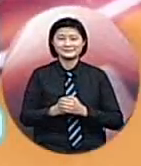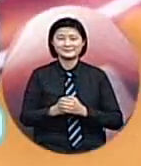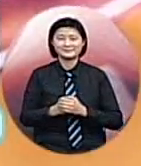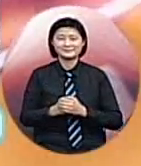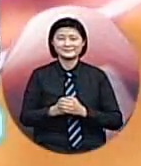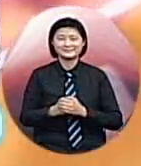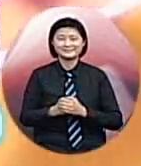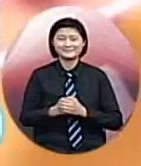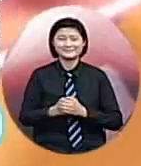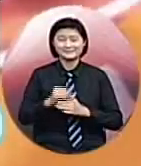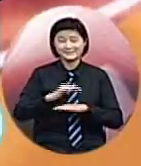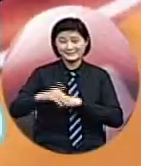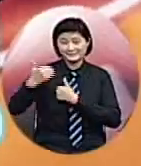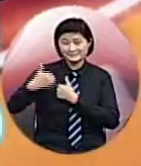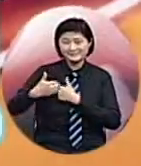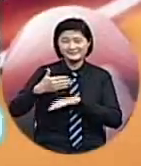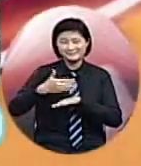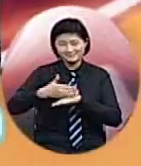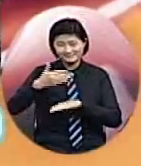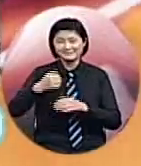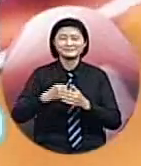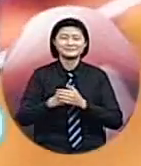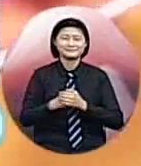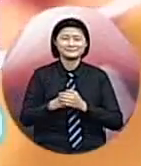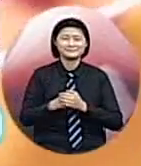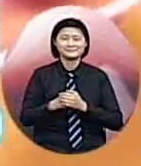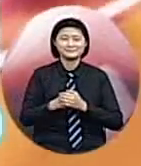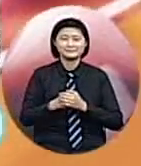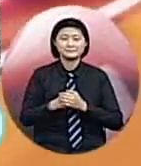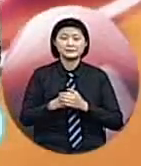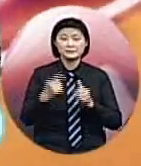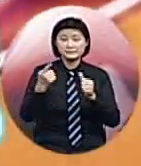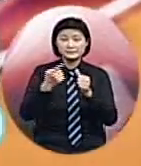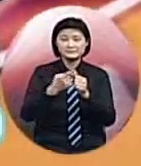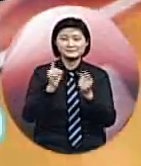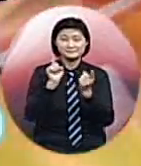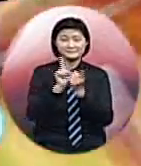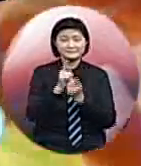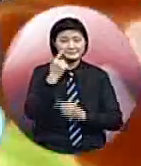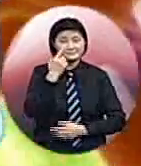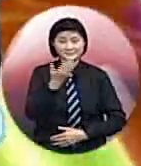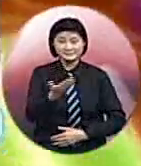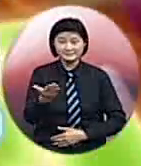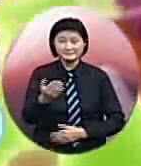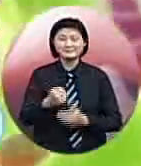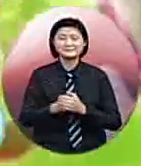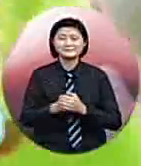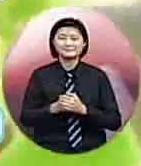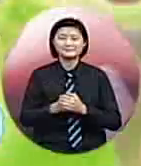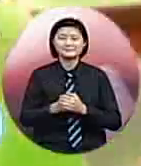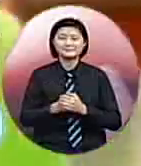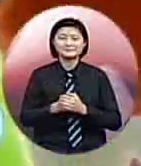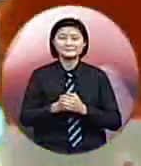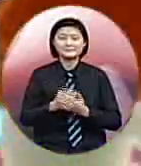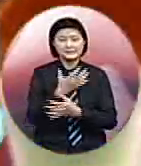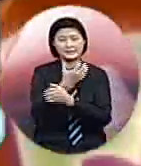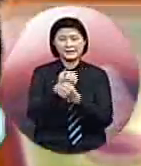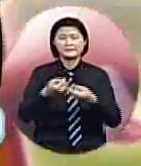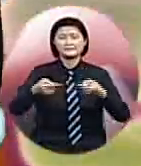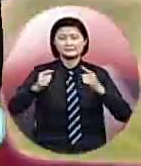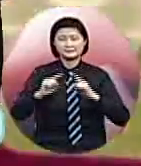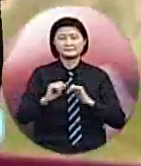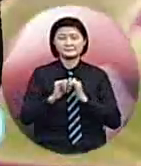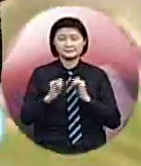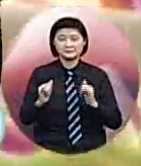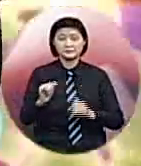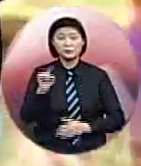하고 오셨어요. 네, 네. 잘 부탁드립니다. 네. 네. 자, 그러면 첫 번째 분 만나 뵙고 다음 설명해 주시죠. 네, 자, 첫 번째 분은 예약 참가자분이세요.